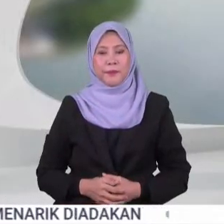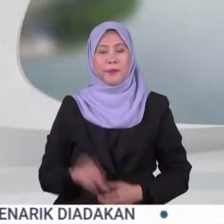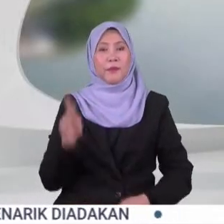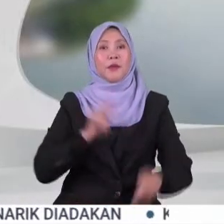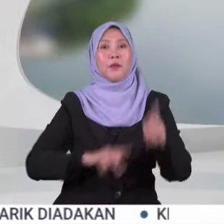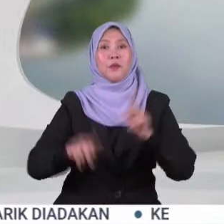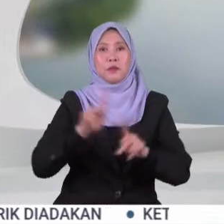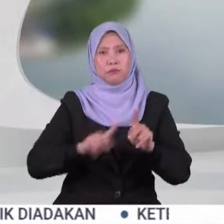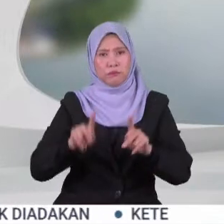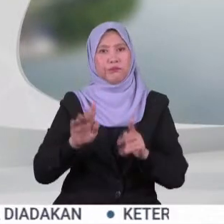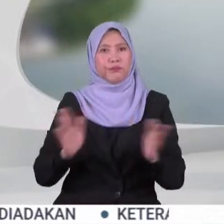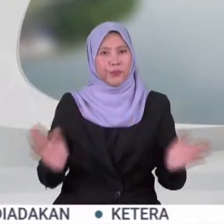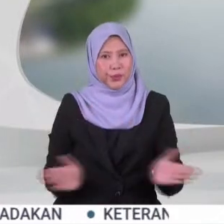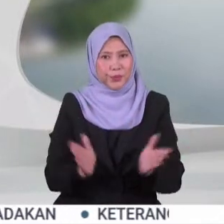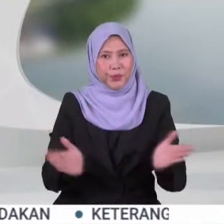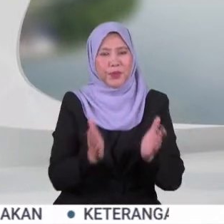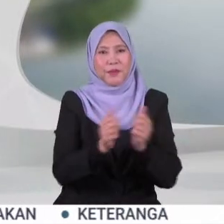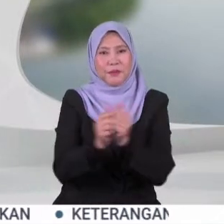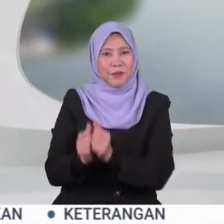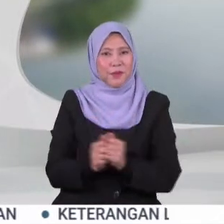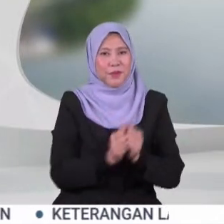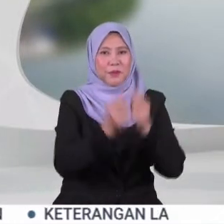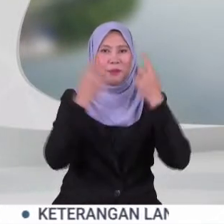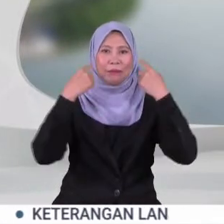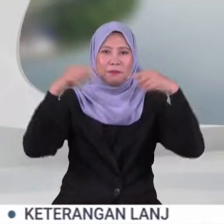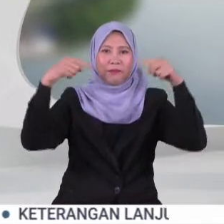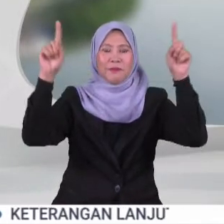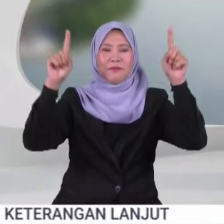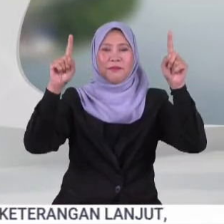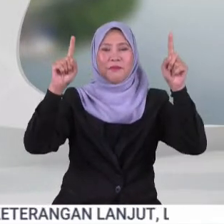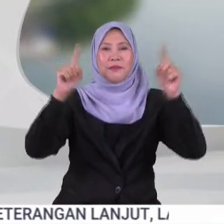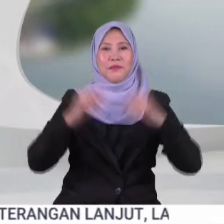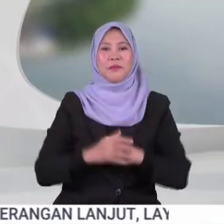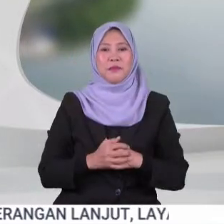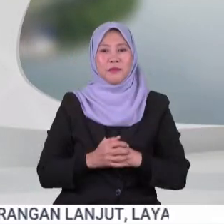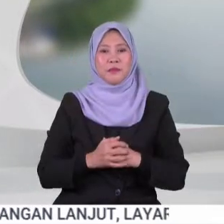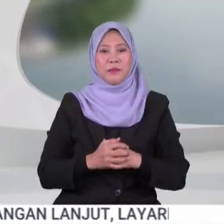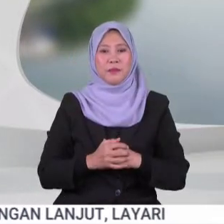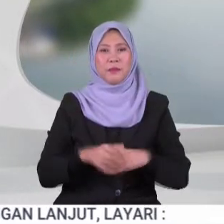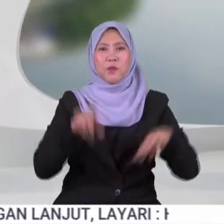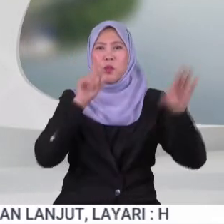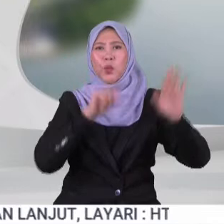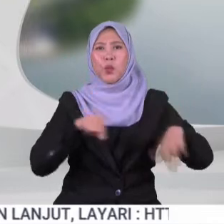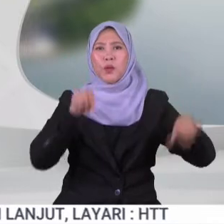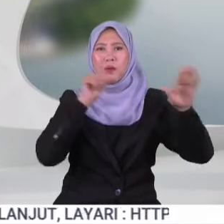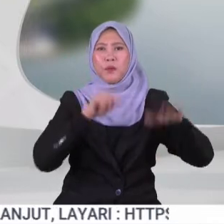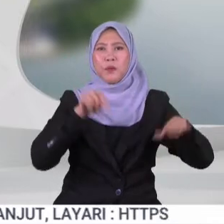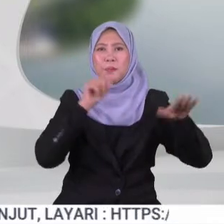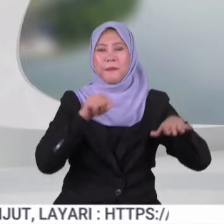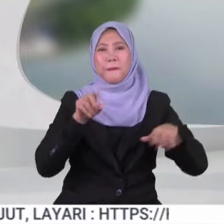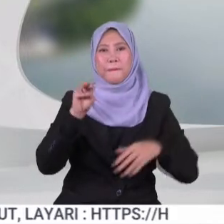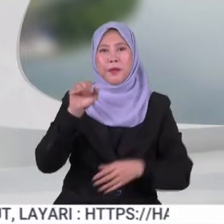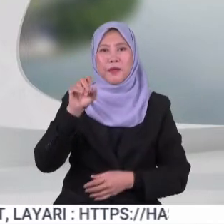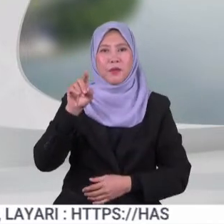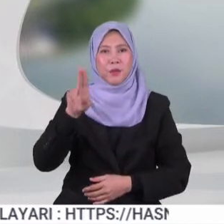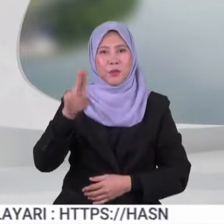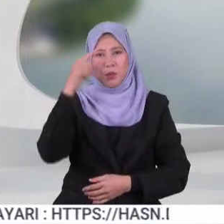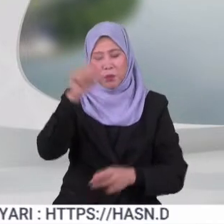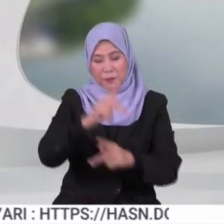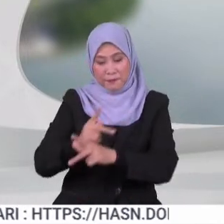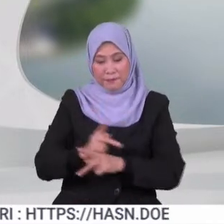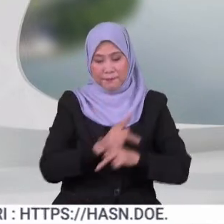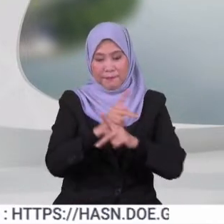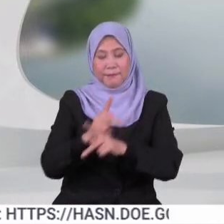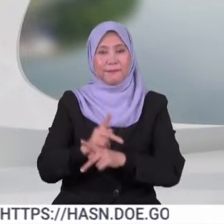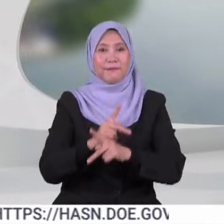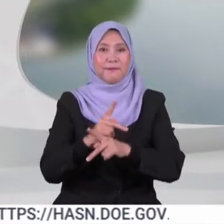Orang ramai digalakkan untuk sama-sama menjayakan inisiatif beruang angkat spesies beruang madu sekaligus menyokong usaha pemeliharaan